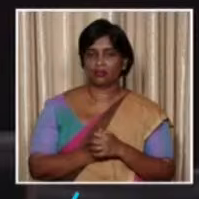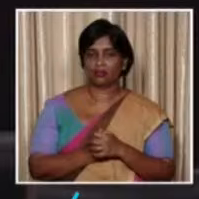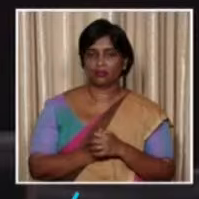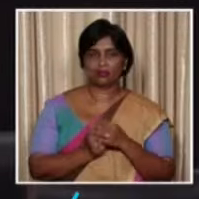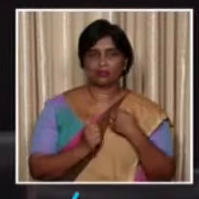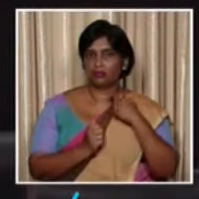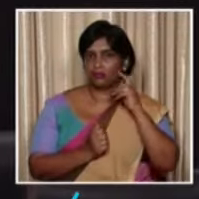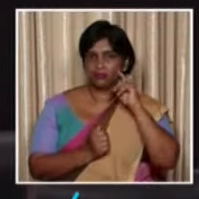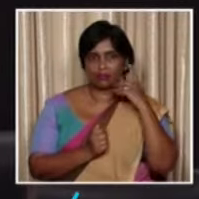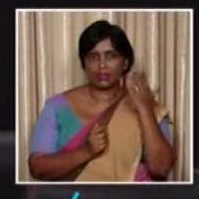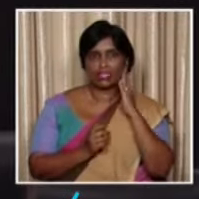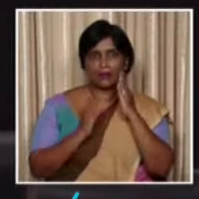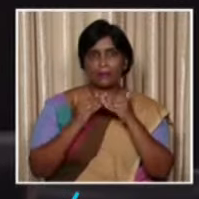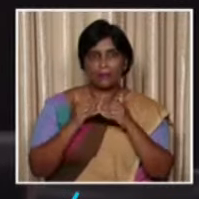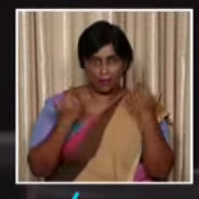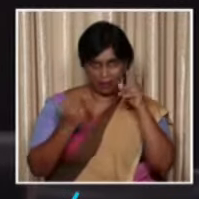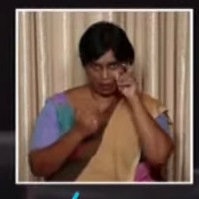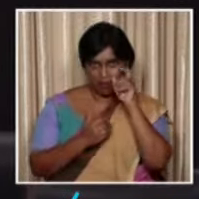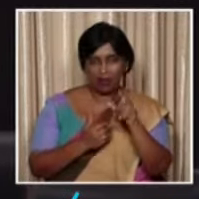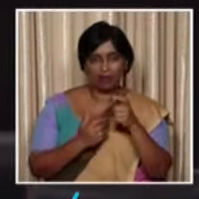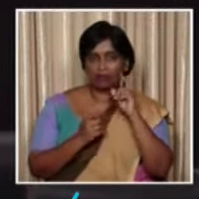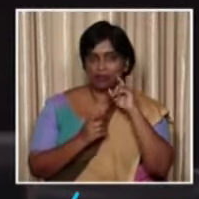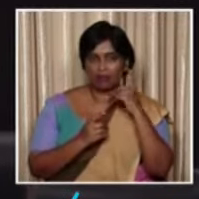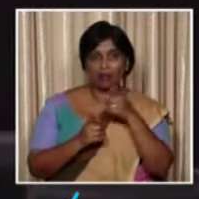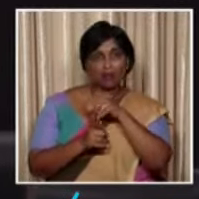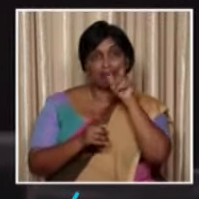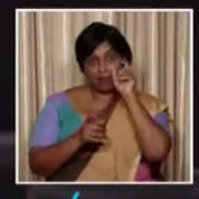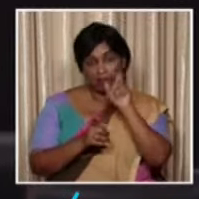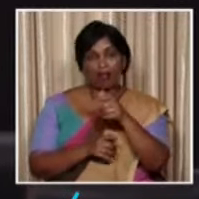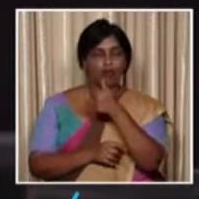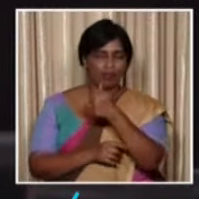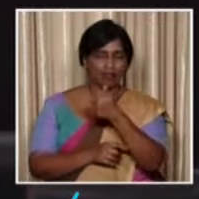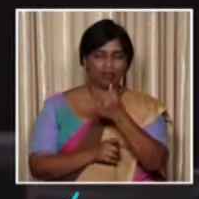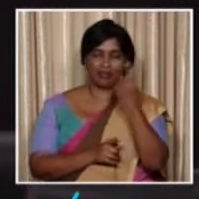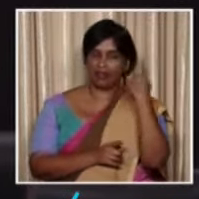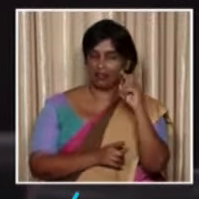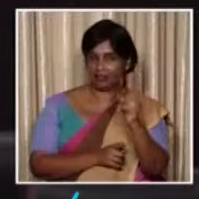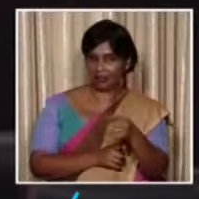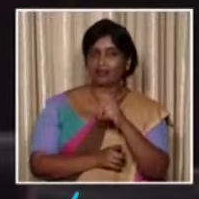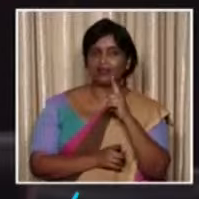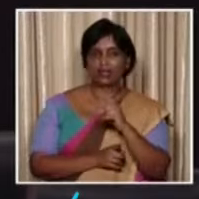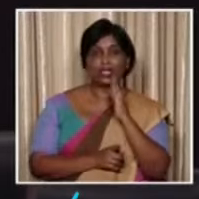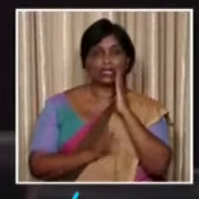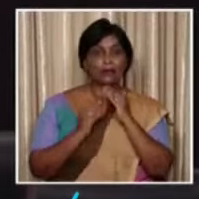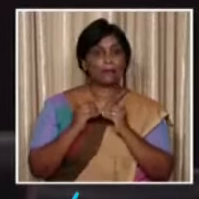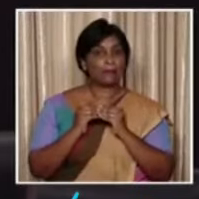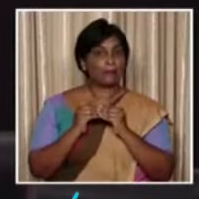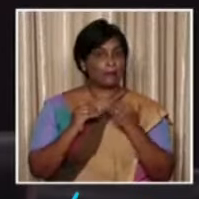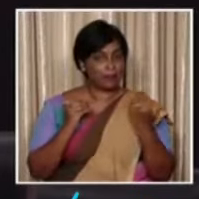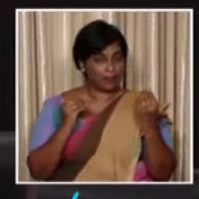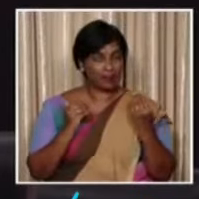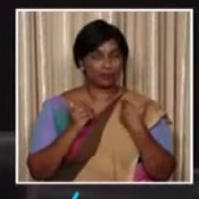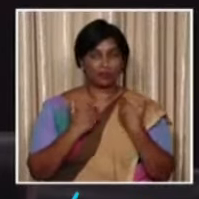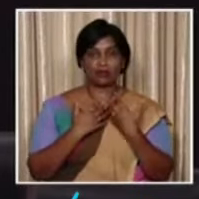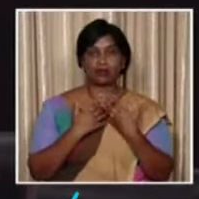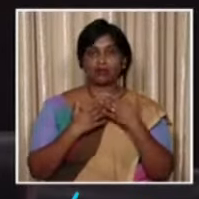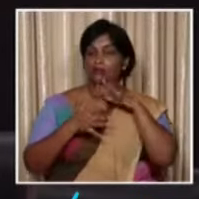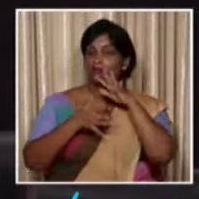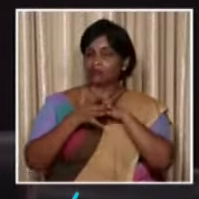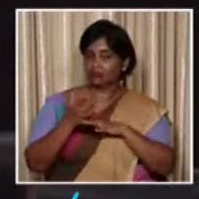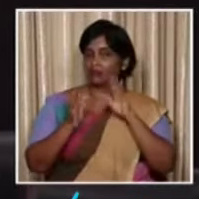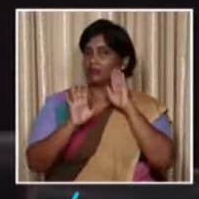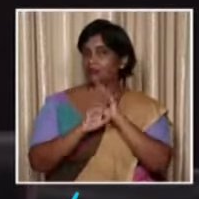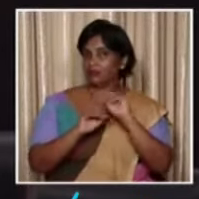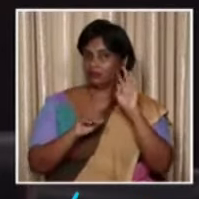मन दन्ना है तुमा डेली मिरर पत्रे बालनवाद कियला एदा हरी बलपुए कहुंदाई ए डेली मिरर एकें उपुटागत प्रकाशेकुत